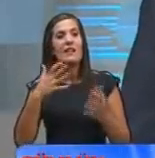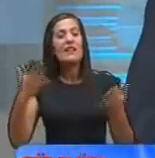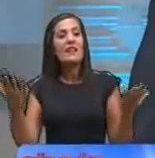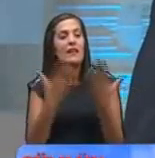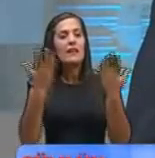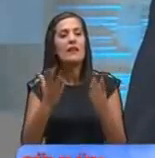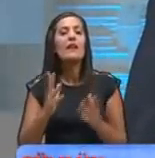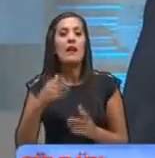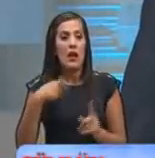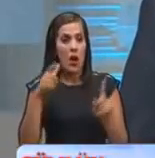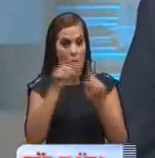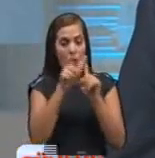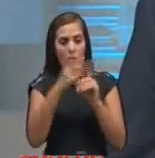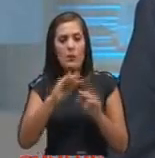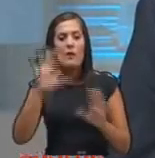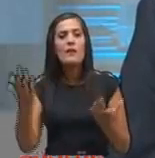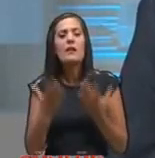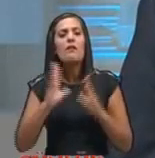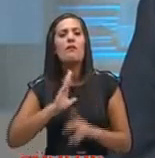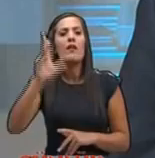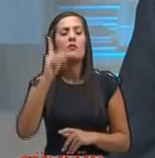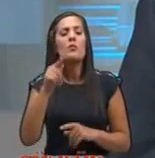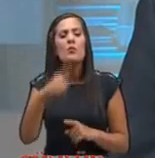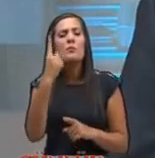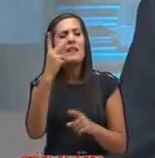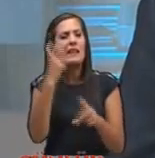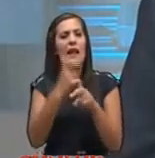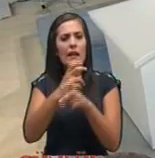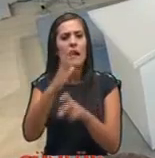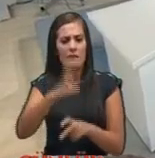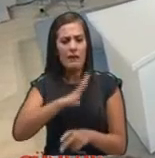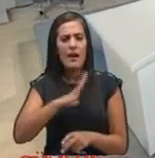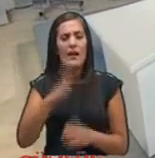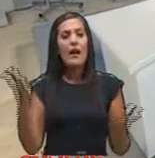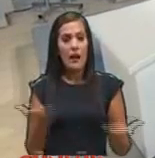inanın çok fazla. Buradaki tek risk eğer